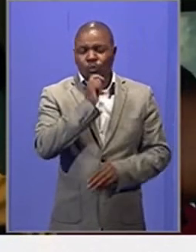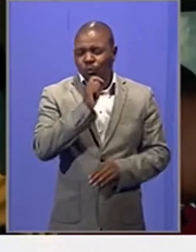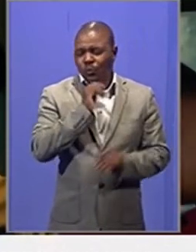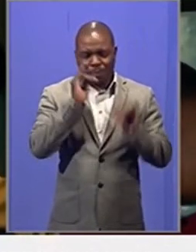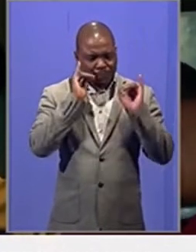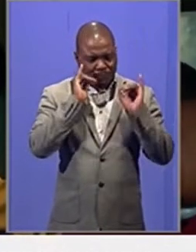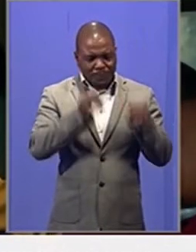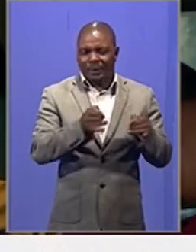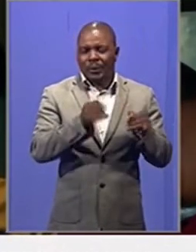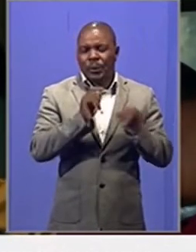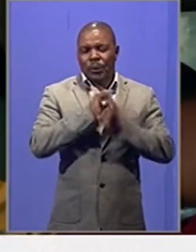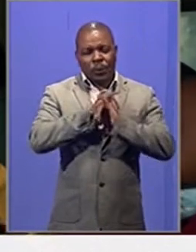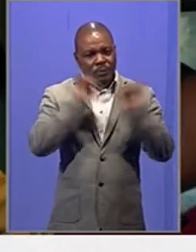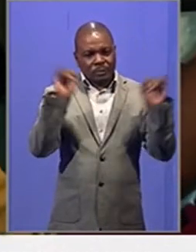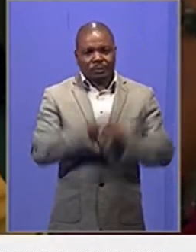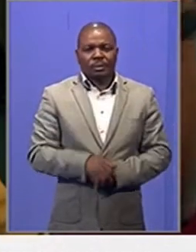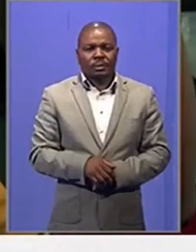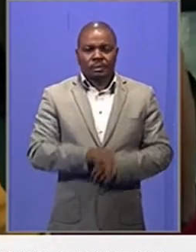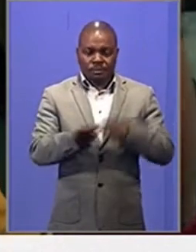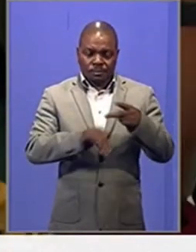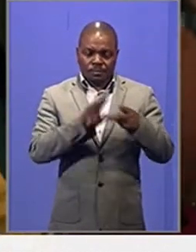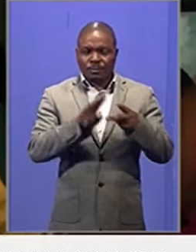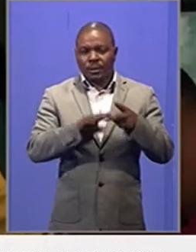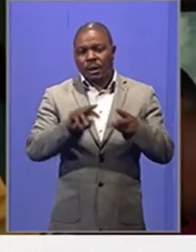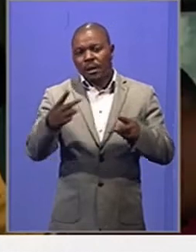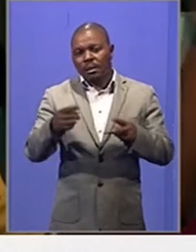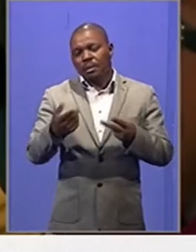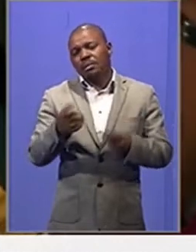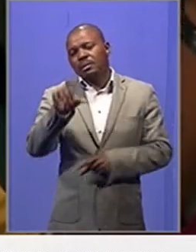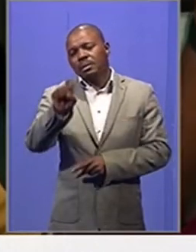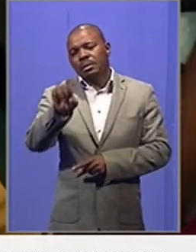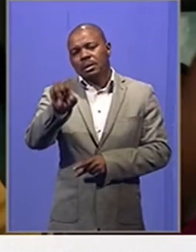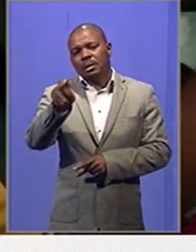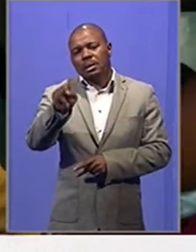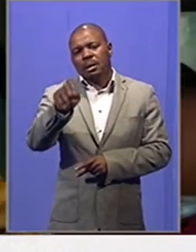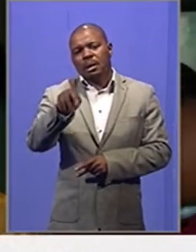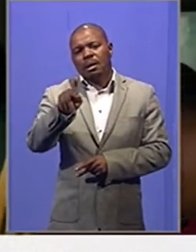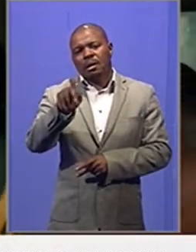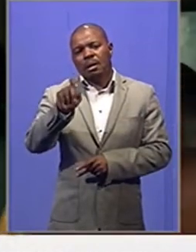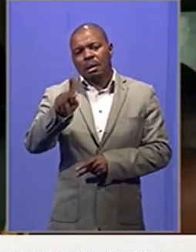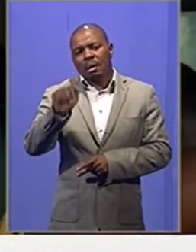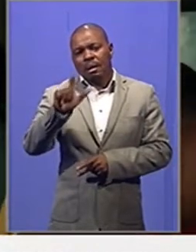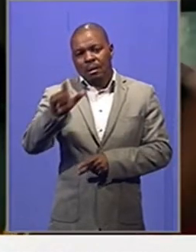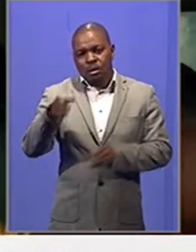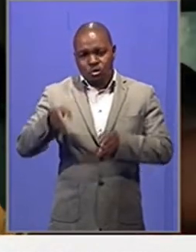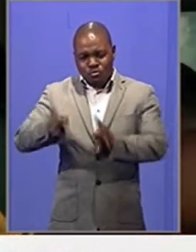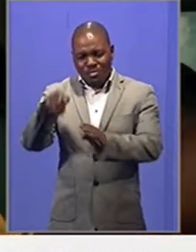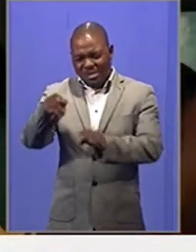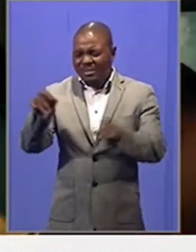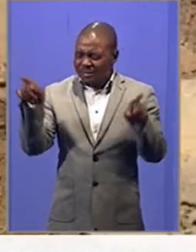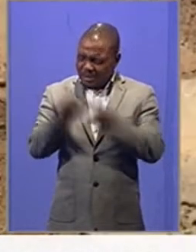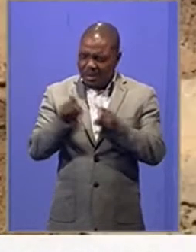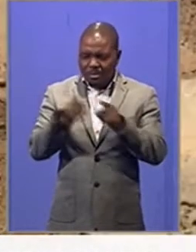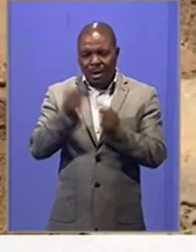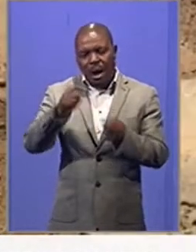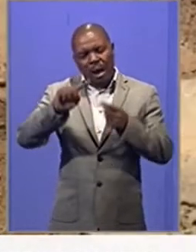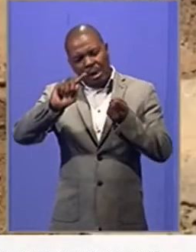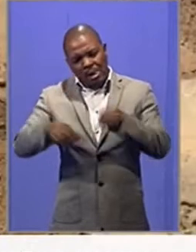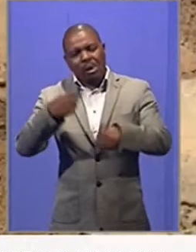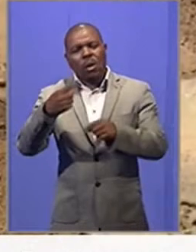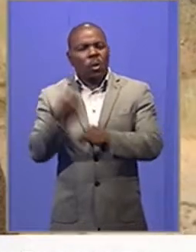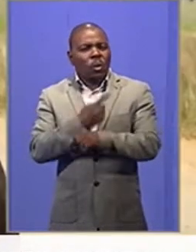bontate na haholo fela. Le tsela ena yang Senegal yang dintho. Tsela ya body le na dikoloi di ya re tshwara ha bohloko